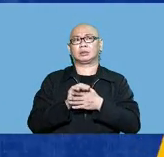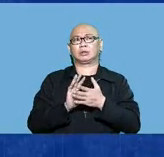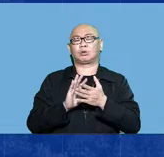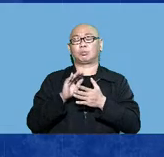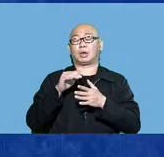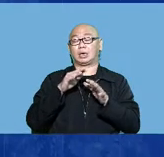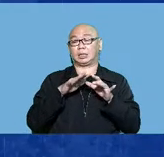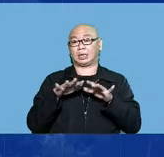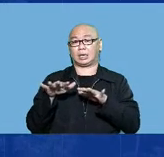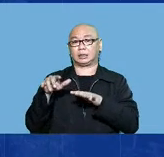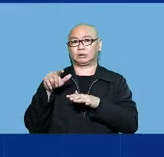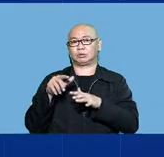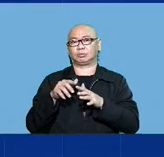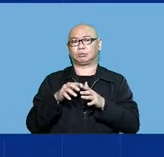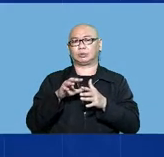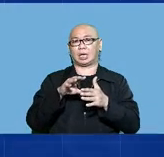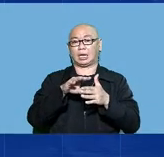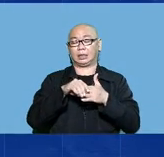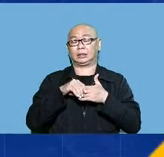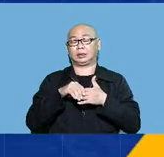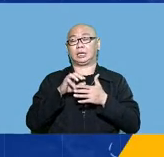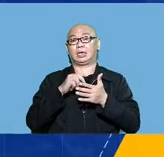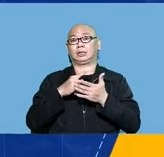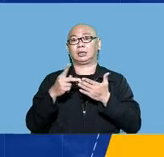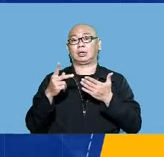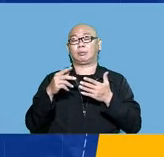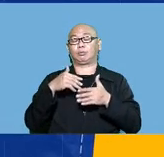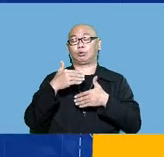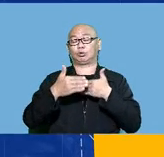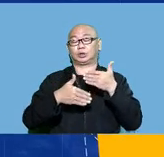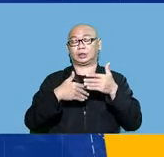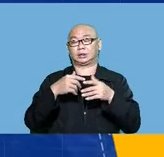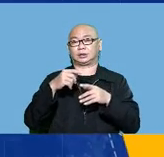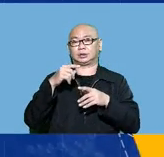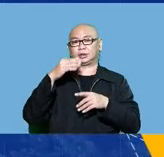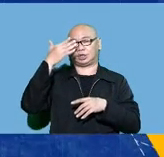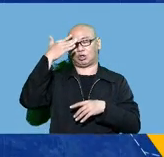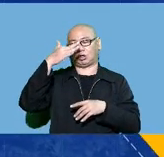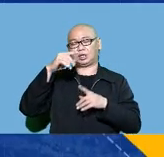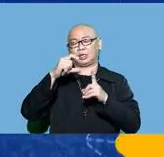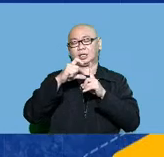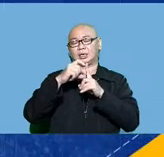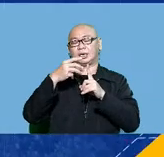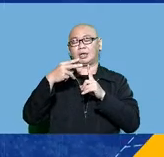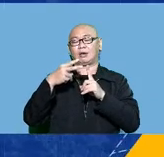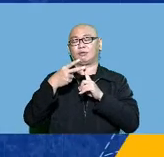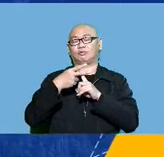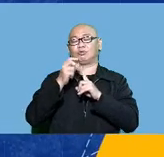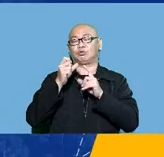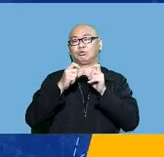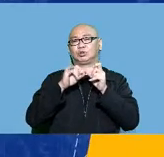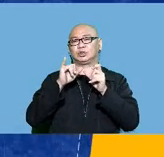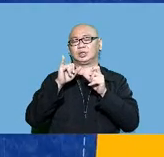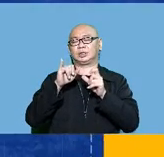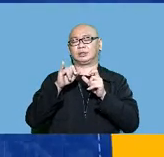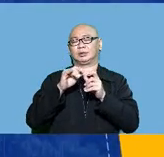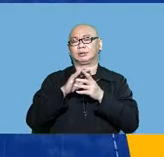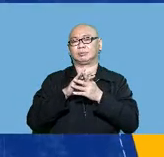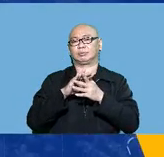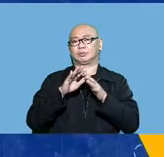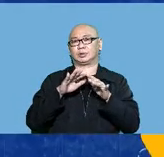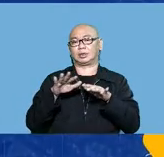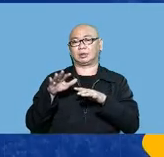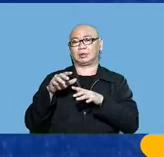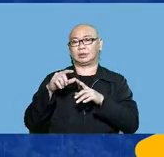lompatan aliran itu menarik karena proses teori difusi di situ terjadi penerapan teori difusi